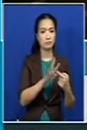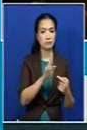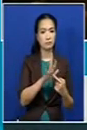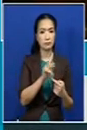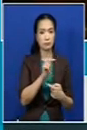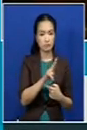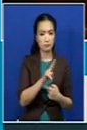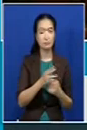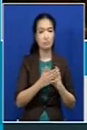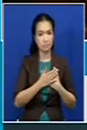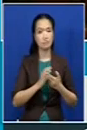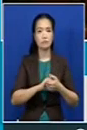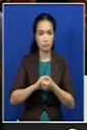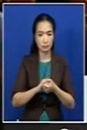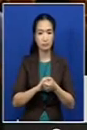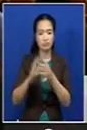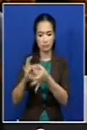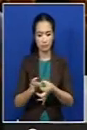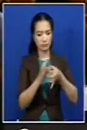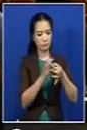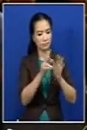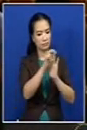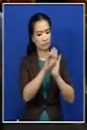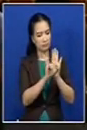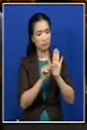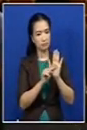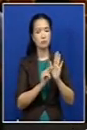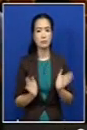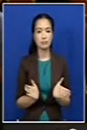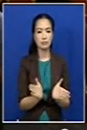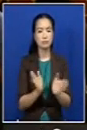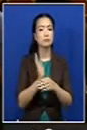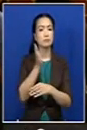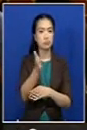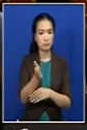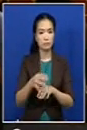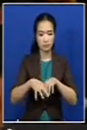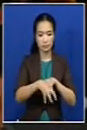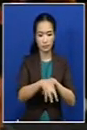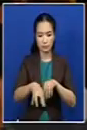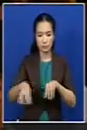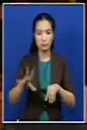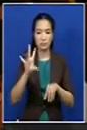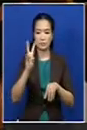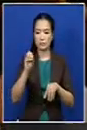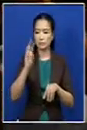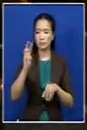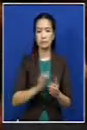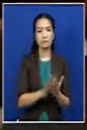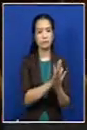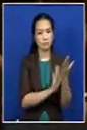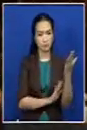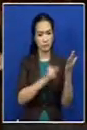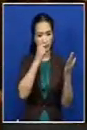จะให้สอดคล้องกับนโยบายของรัฐบาลที่จะขับดันต่อไปจะมีสาขาย่อย76จังหวัดทั่วประเท